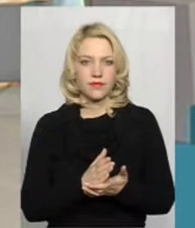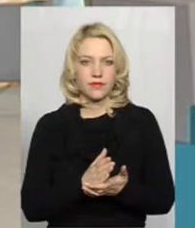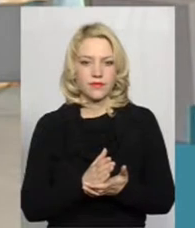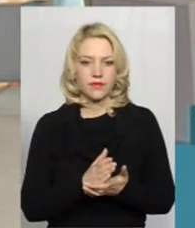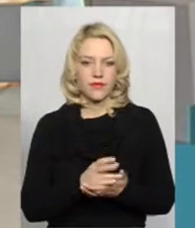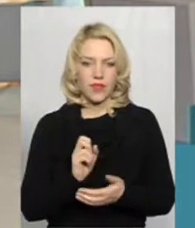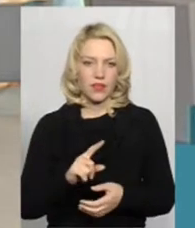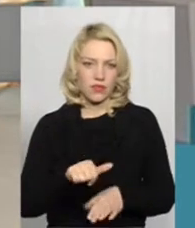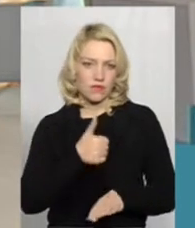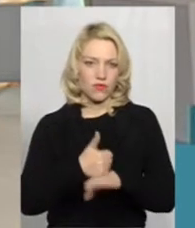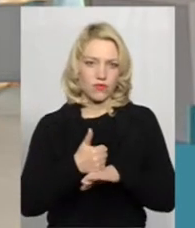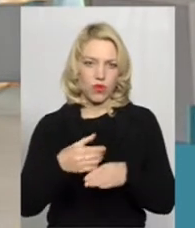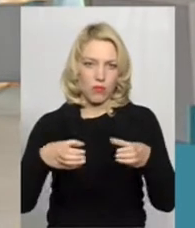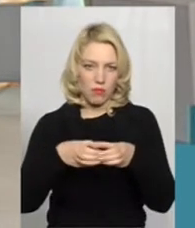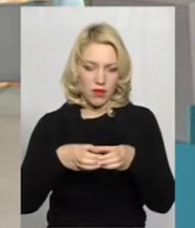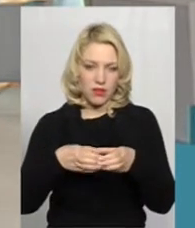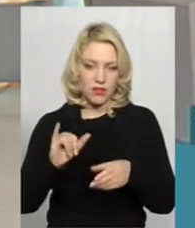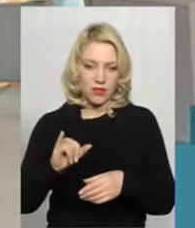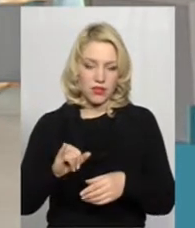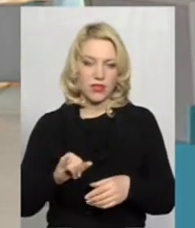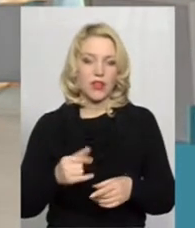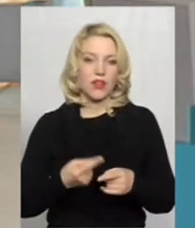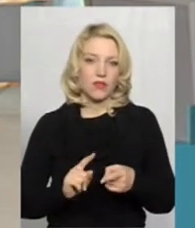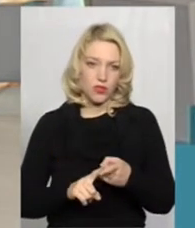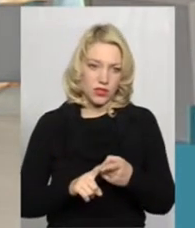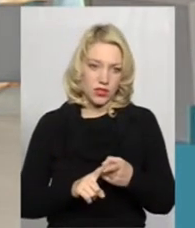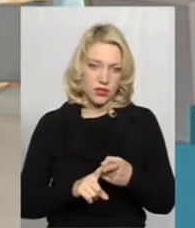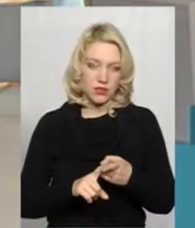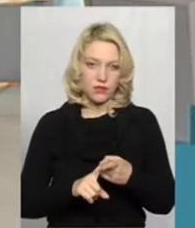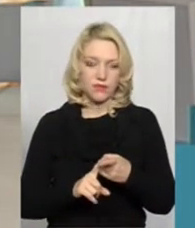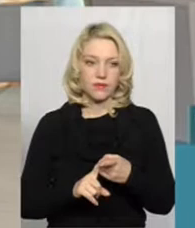заведілами в компанії, і таким чином вони